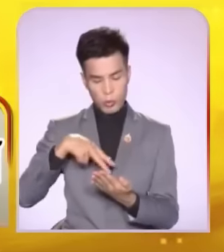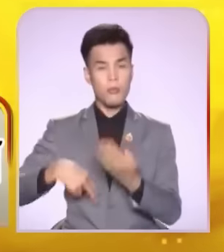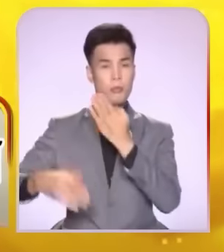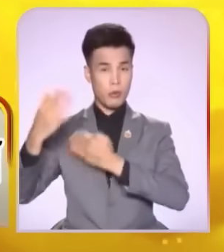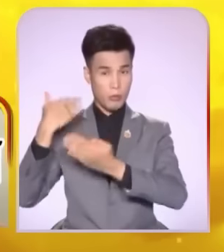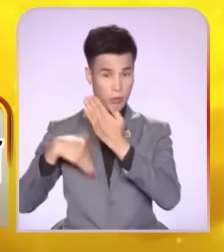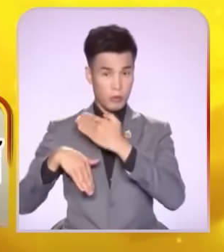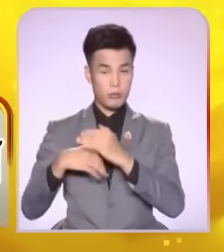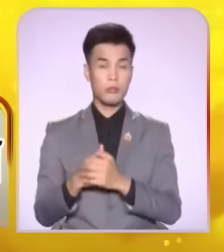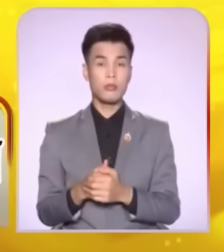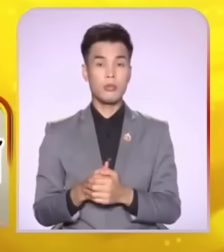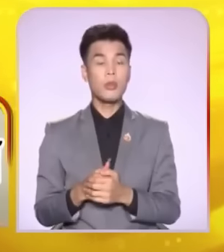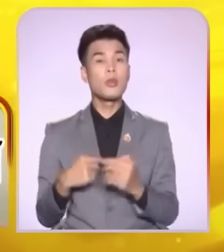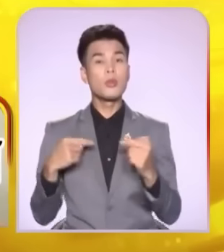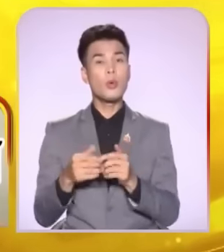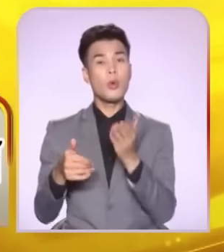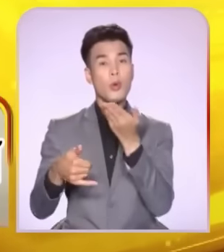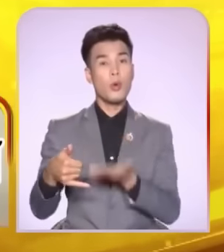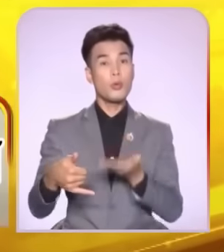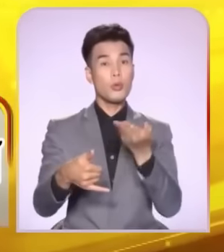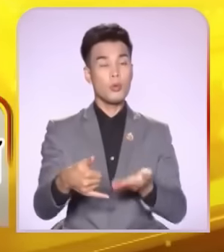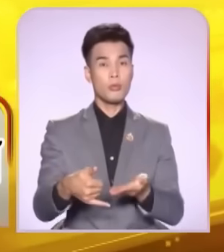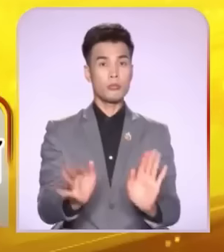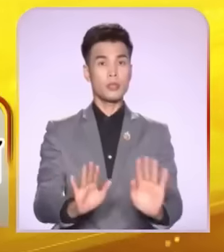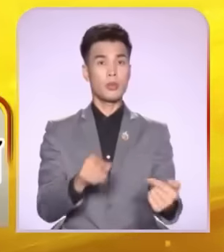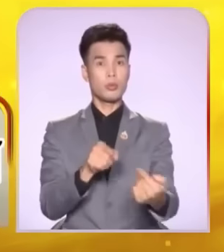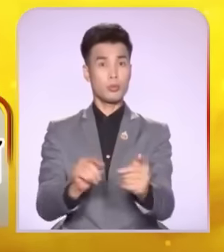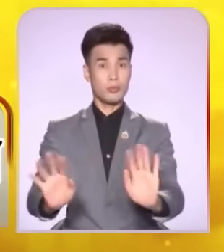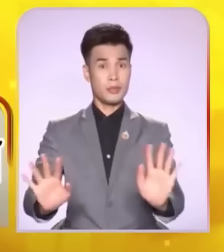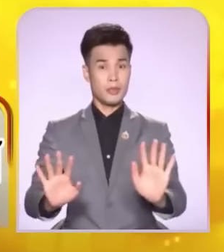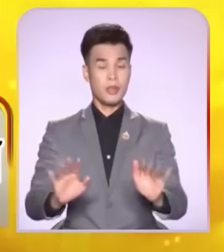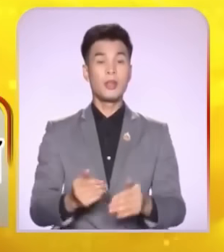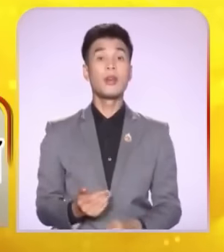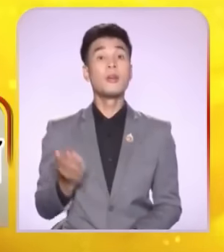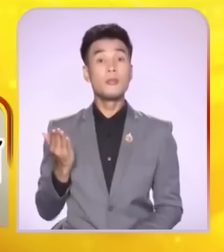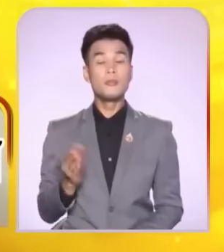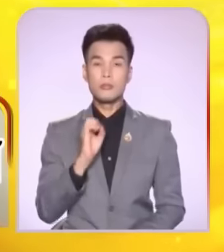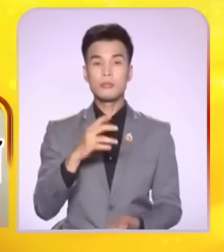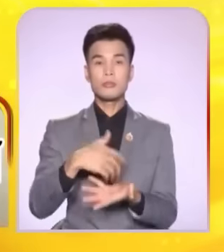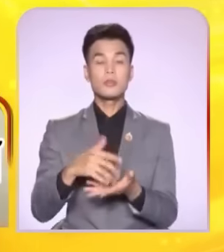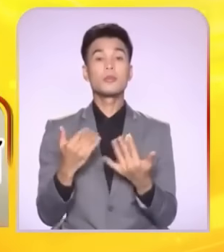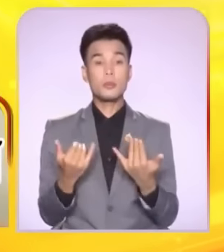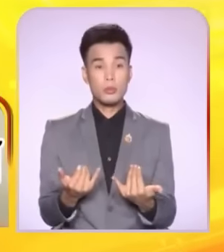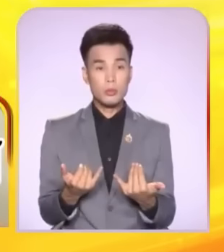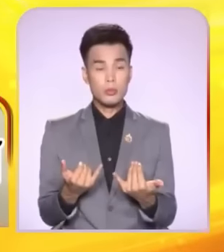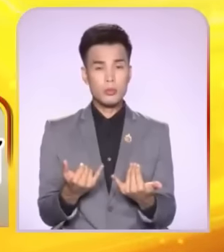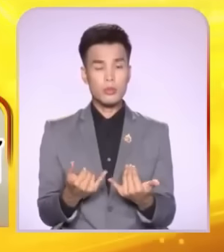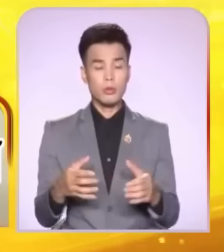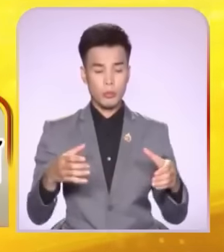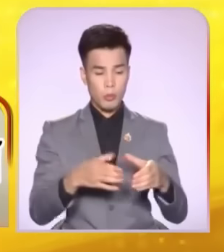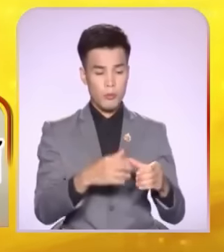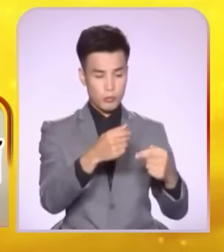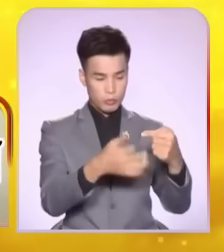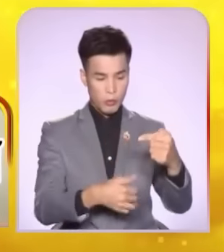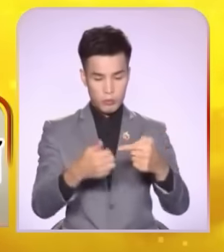ติค่ะไม่ได้มีนะระบุไปที่ตัวบุคคลไม่ได้มีแบบนั้นแล้วก็ทางคุณอ้วนก็ยืนยันบอกว่าตอนนี้หลายพรรคส่งชื่อม